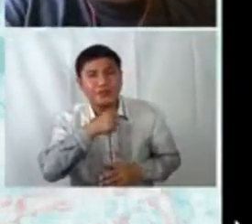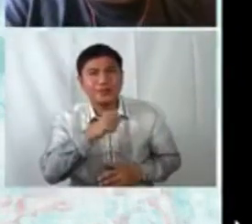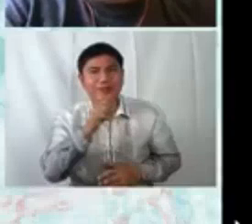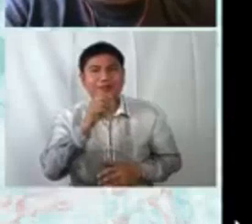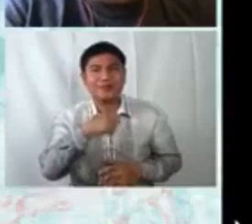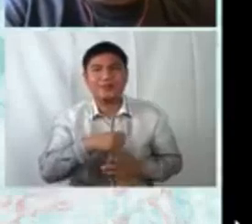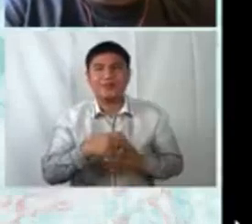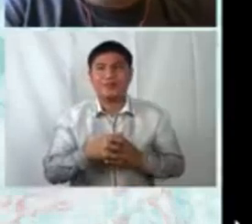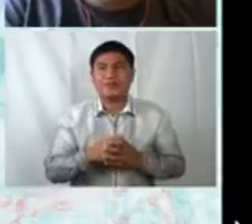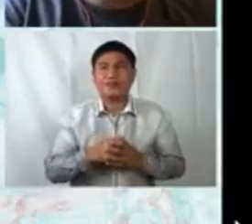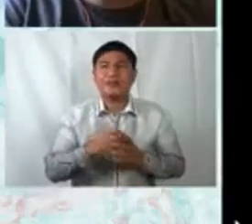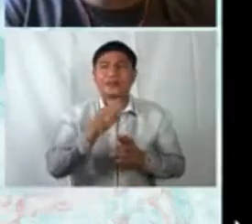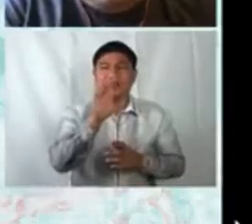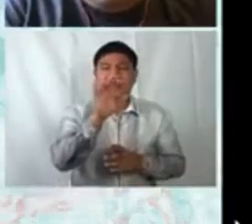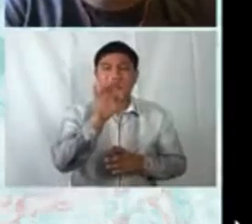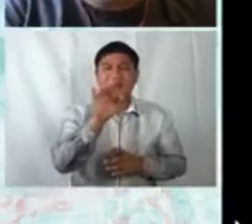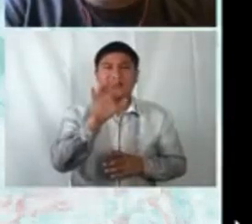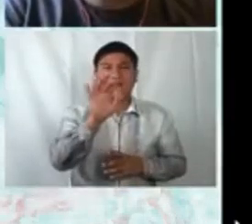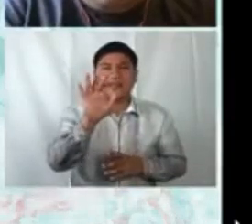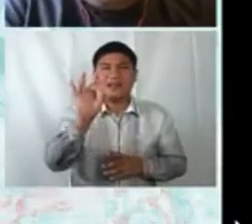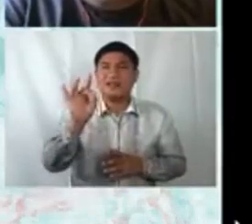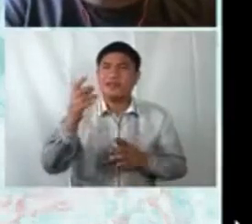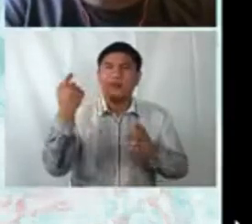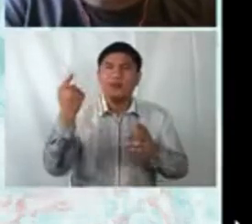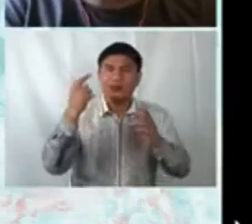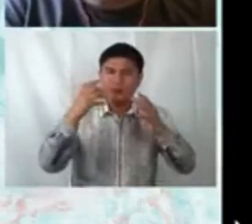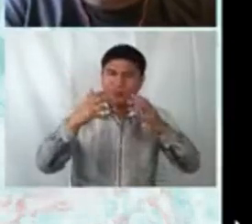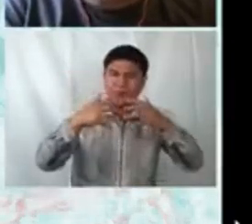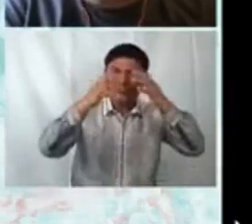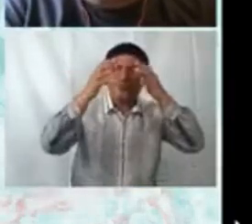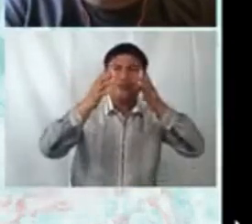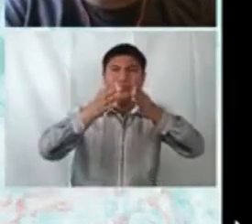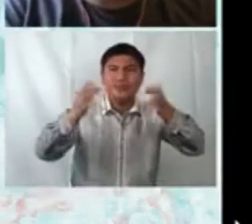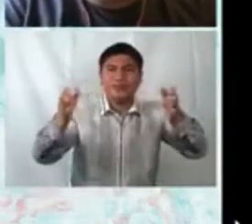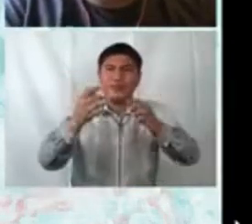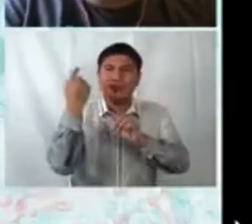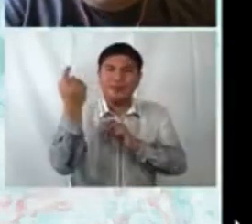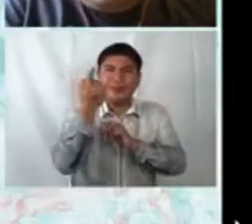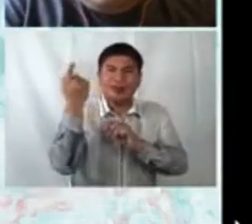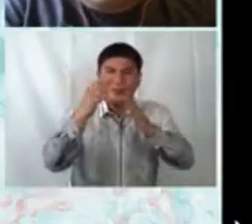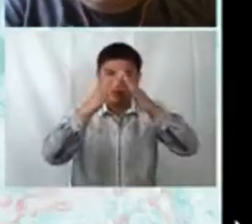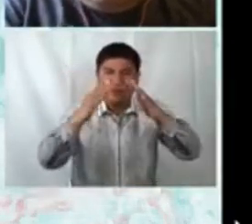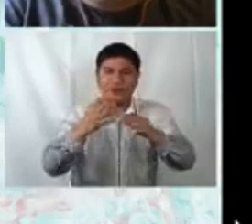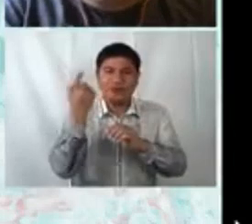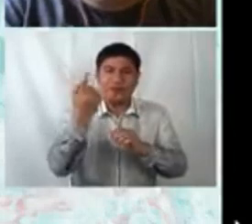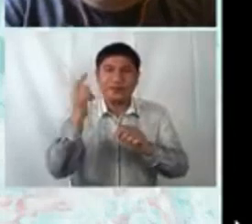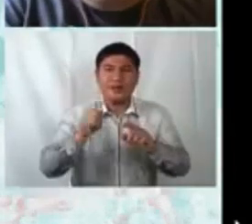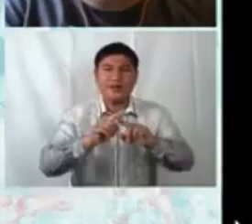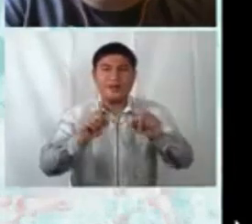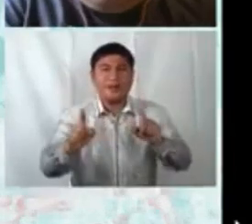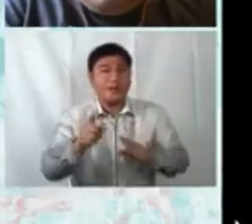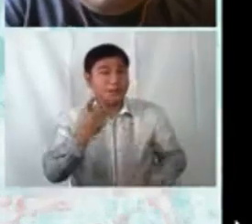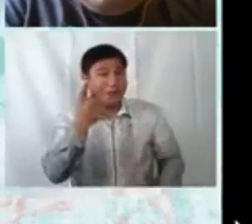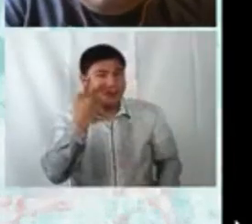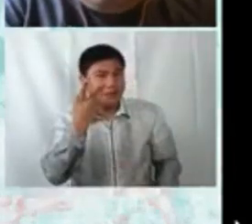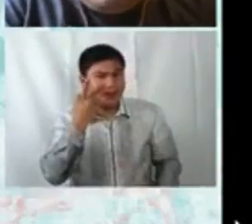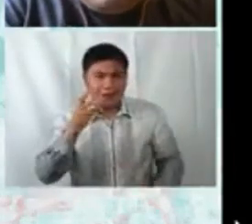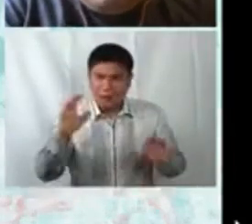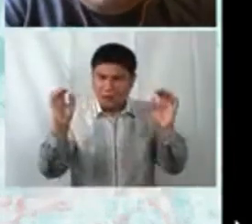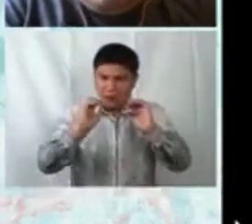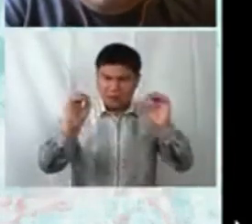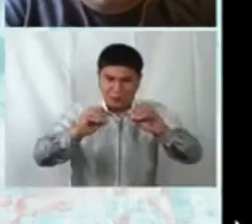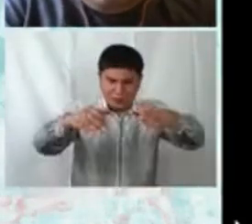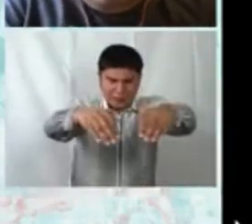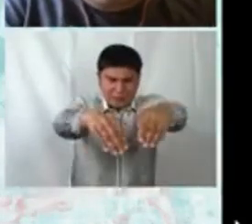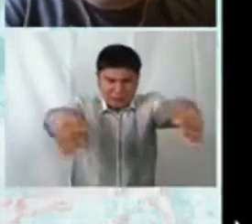noong 1898, ay malaking bahay na po yan. Ano? Malaking bahay na po. No? ang makikita nyo ho doon, wala akong balcony yung